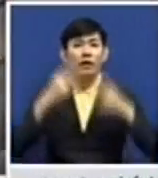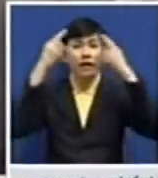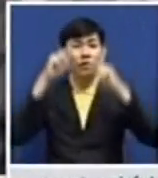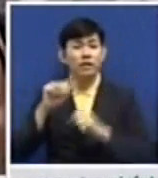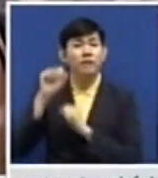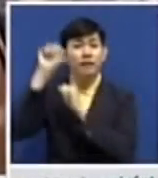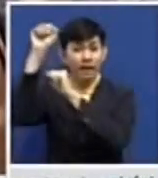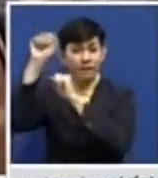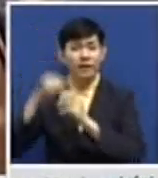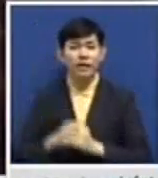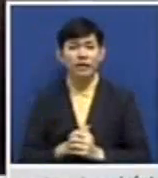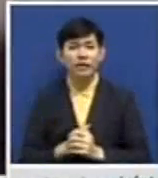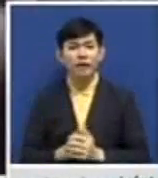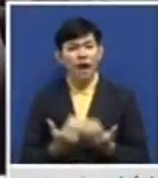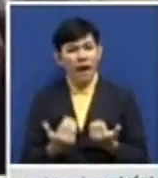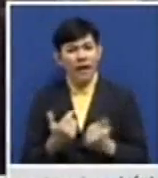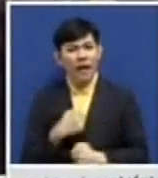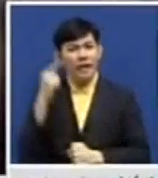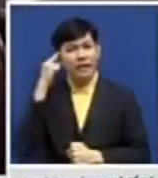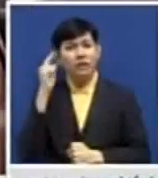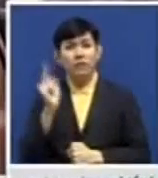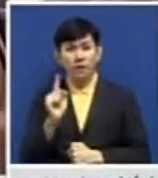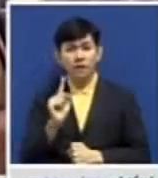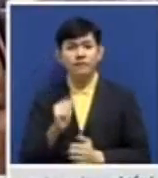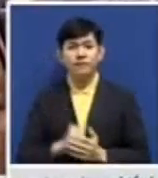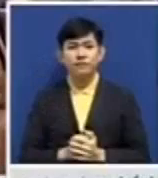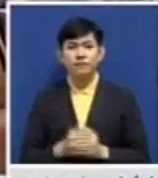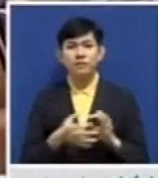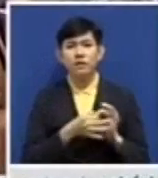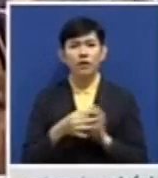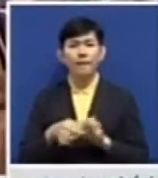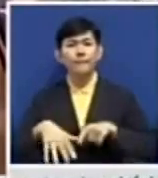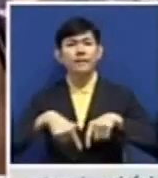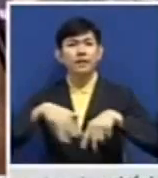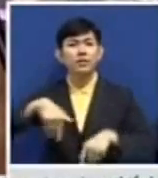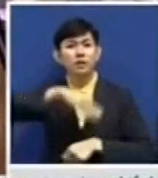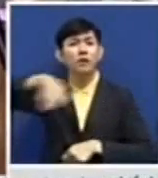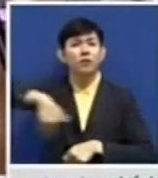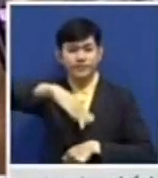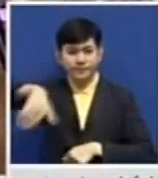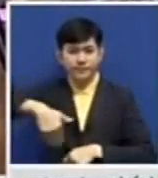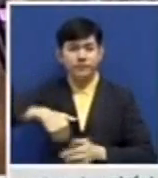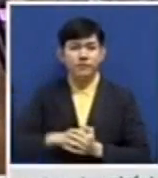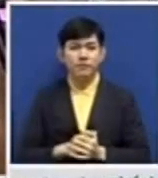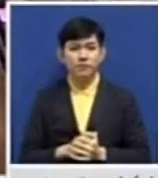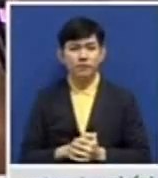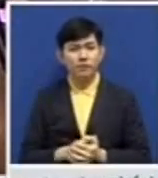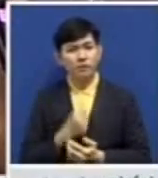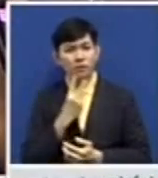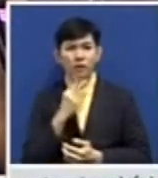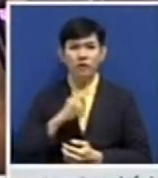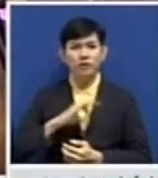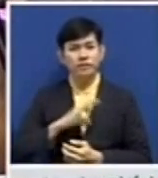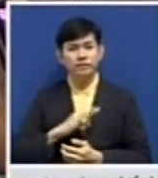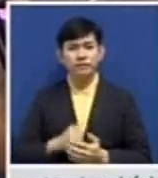นะครับอันนี้มันคงจะต้องส่งผลให้กับพี่น้องประชาชนของเราเนี่ยมีสภา